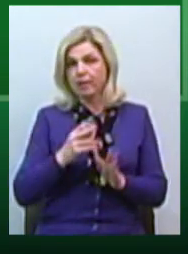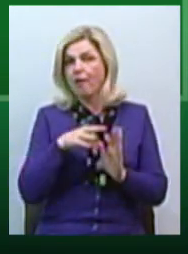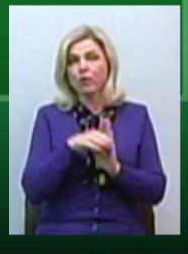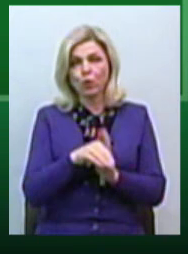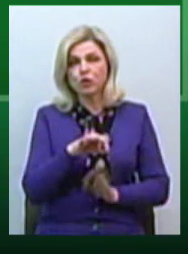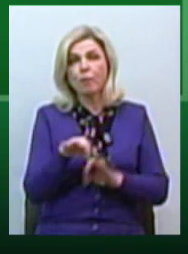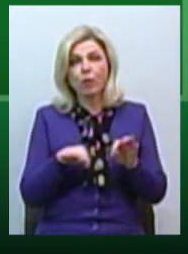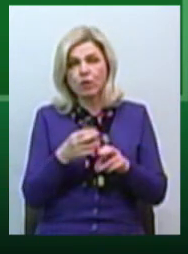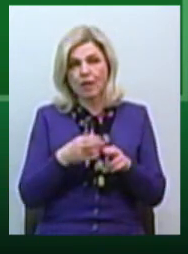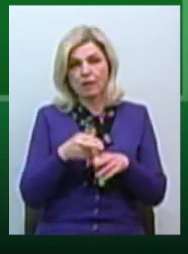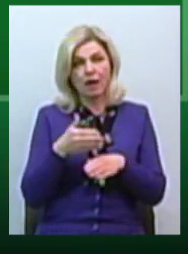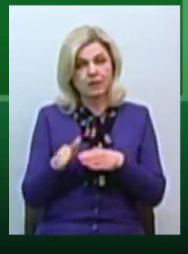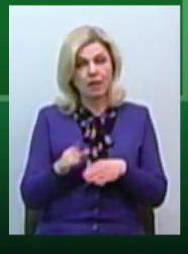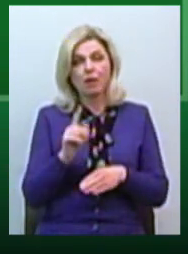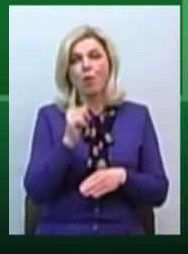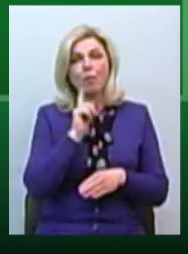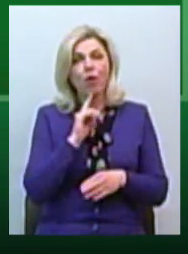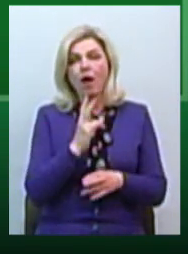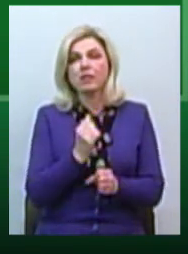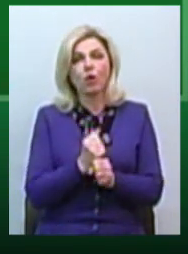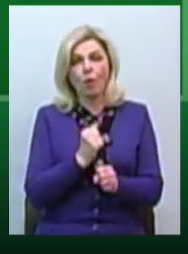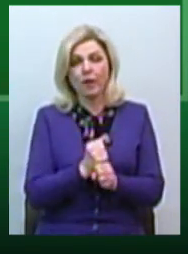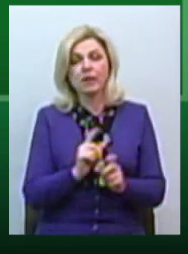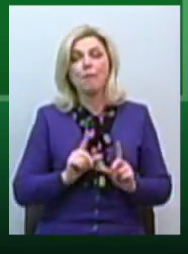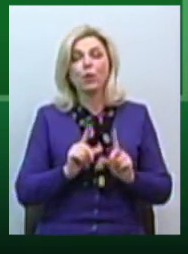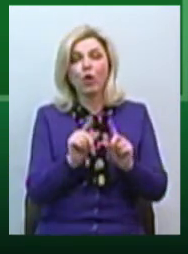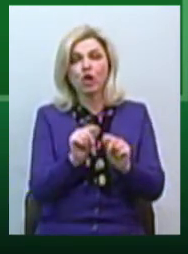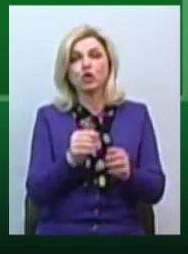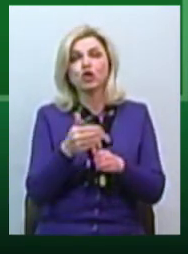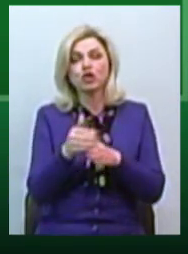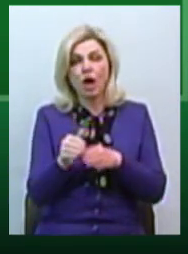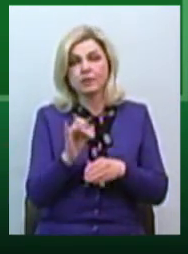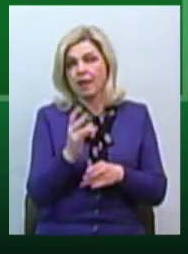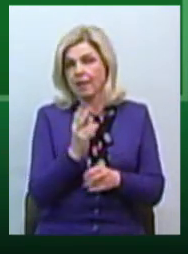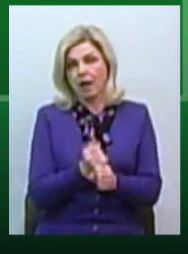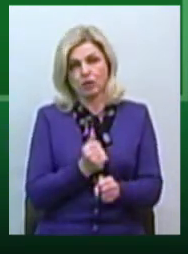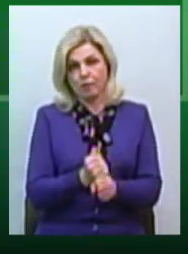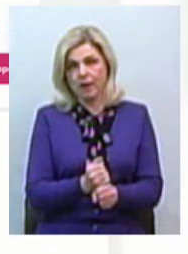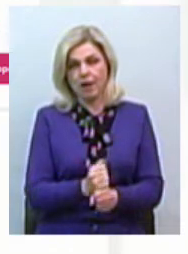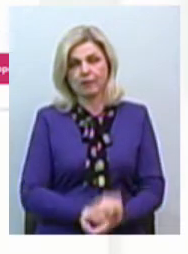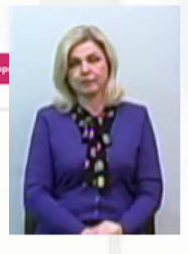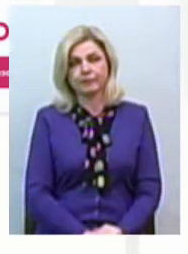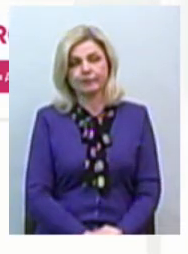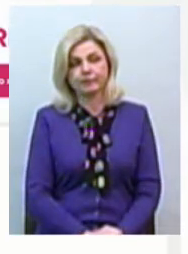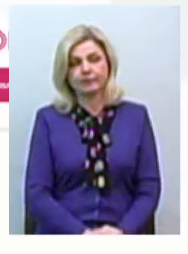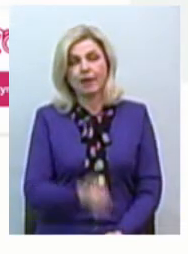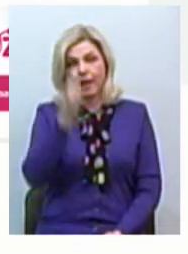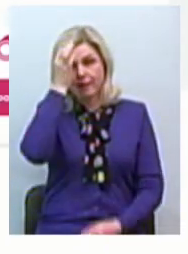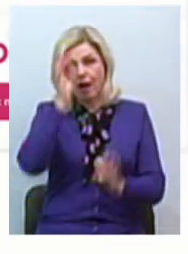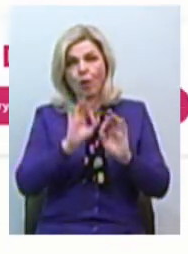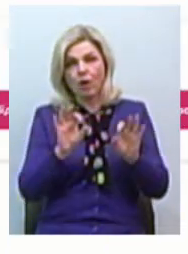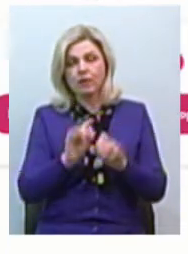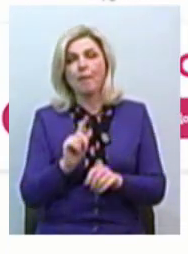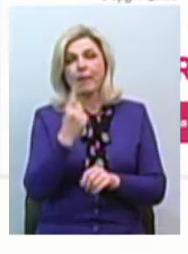цей розділ. Тому що ми поки не робили проїжджу частину, тому ми його і не розробляли. Нагадаємо, перший